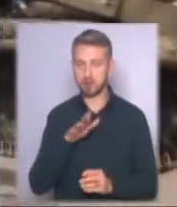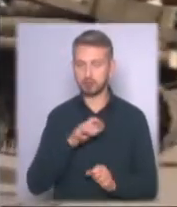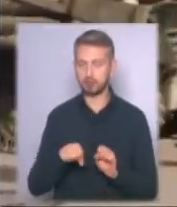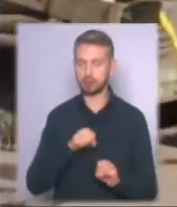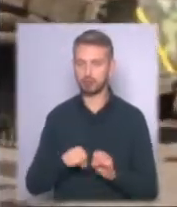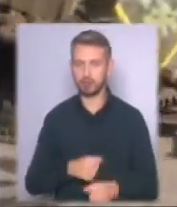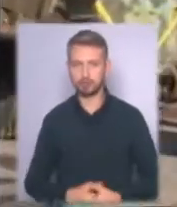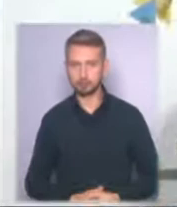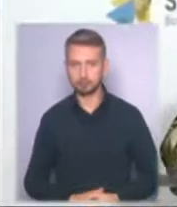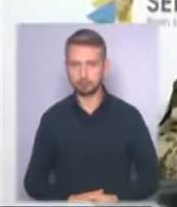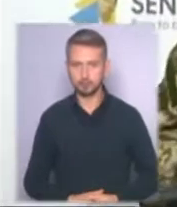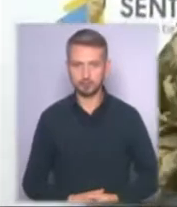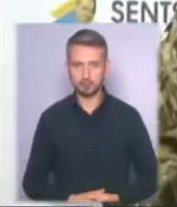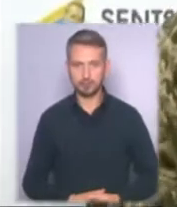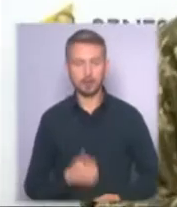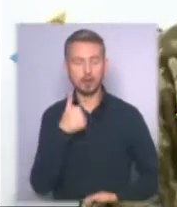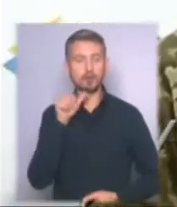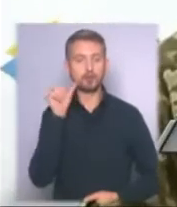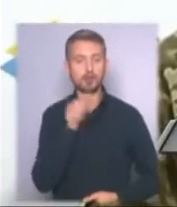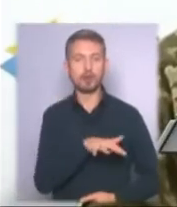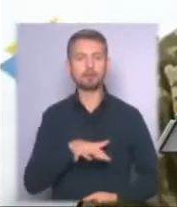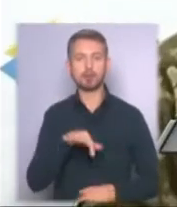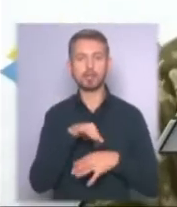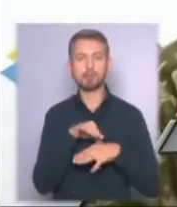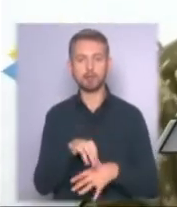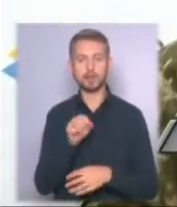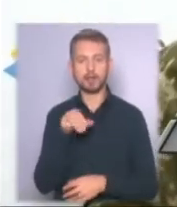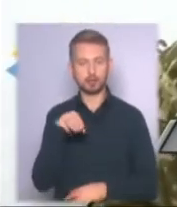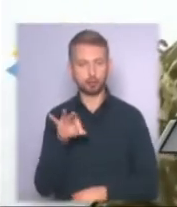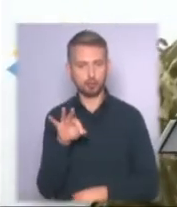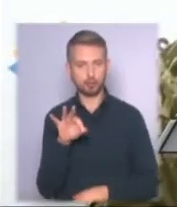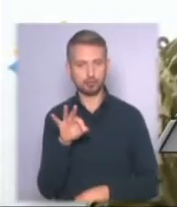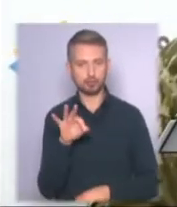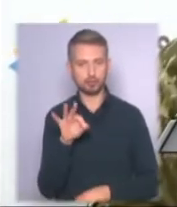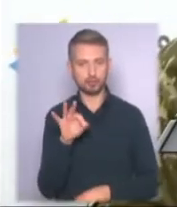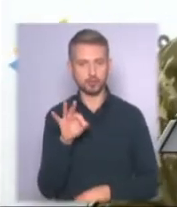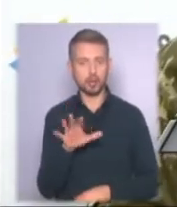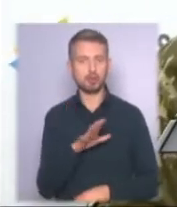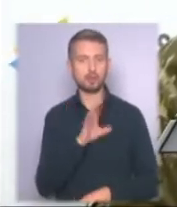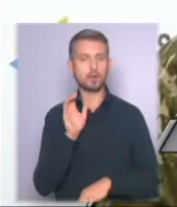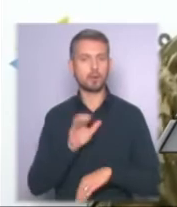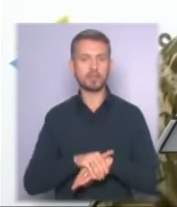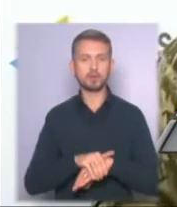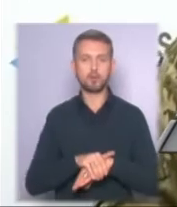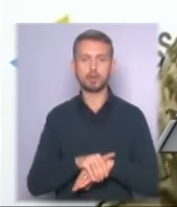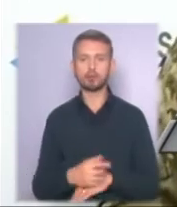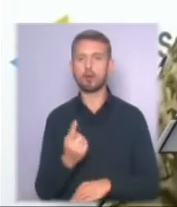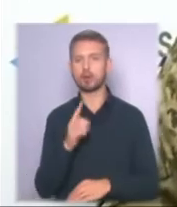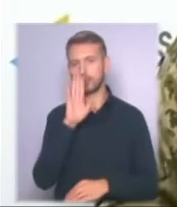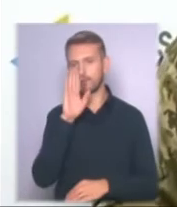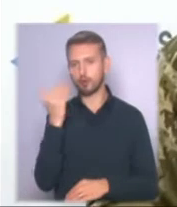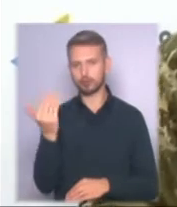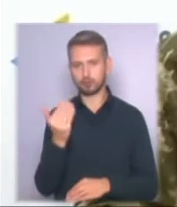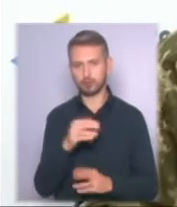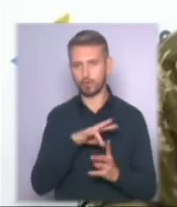дня. Вчора в зоні проведення антитерористичної операції було зафіксовано одну ворожу